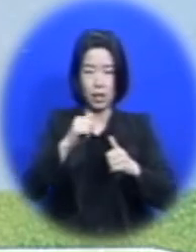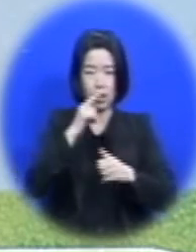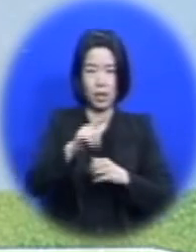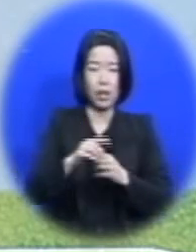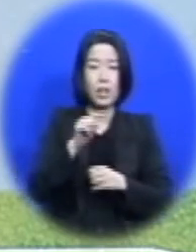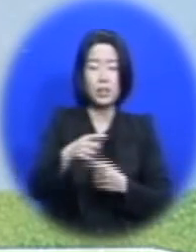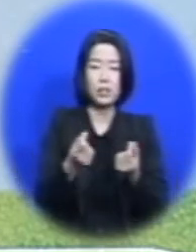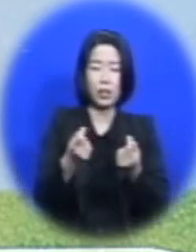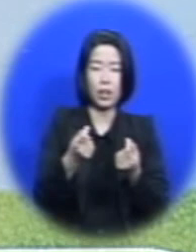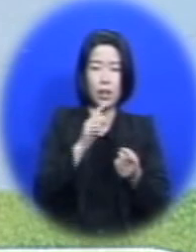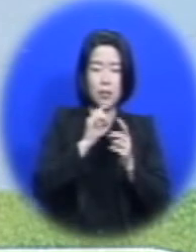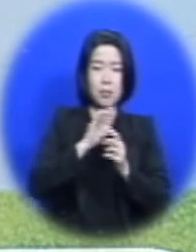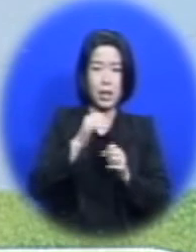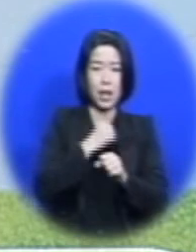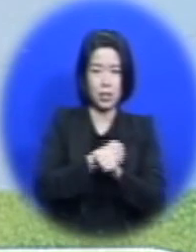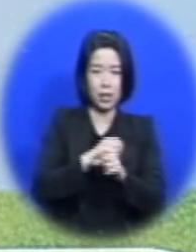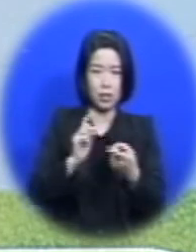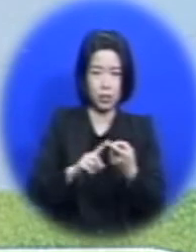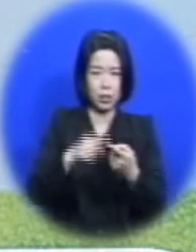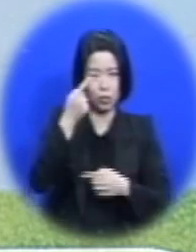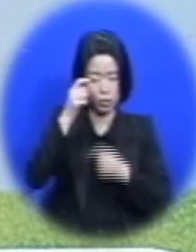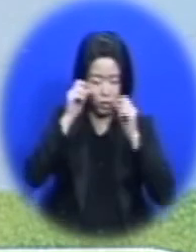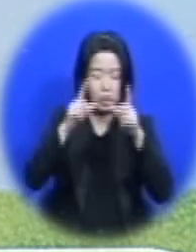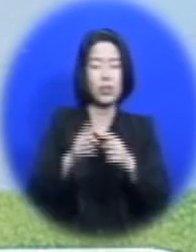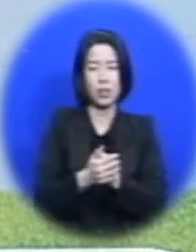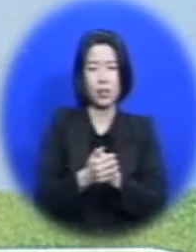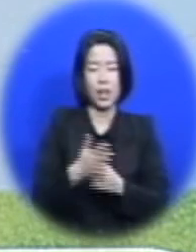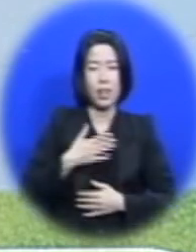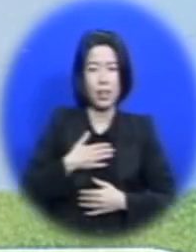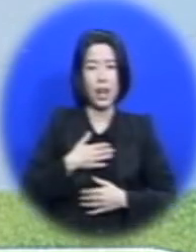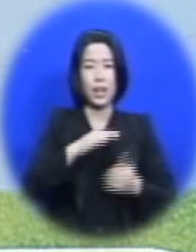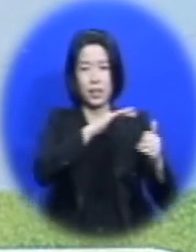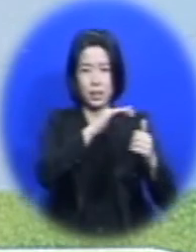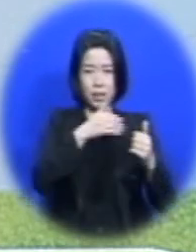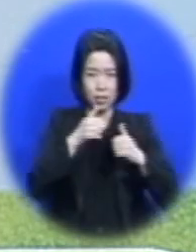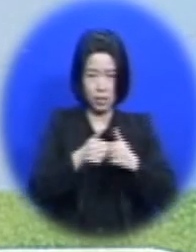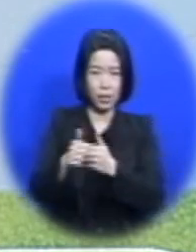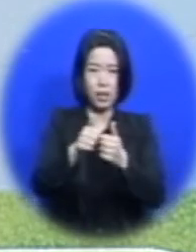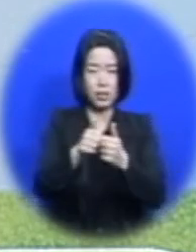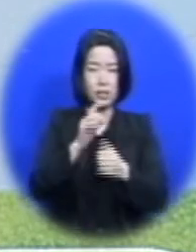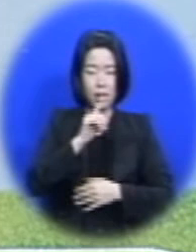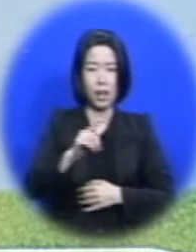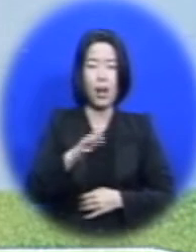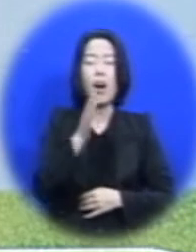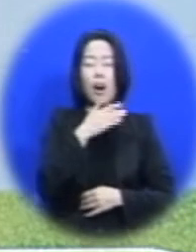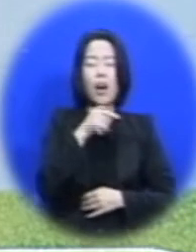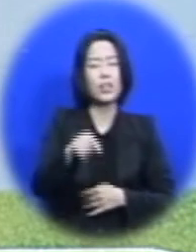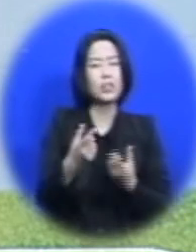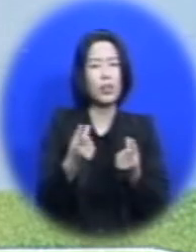그렇게만 하셨다는 것에 눈이 띄었어요 나를 따르라 아 그렇게 말한 되는